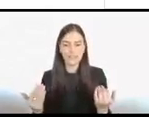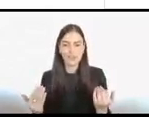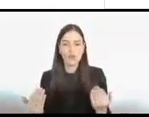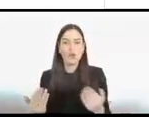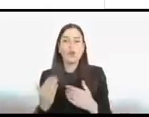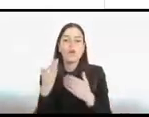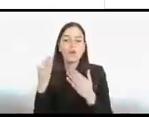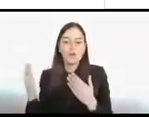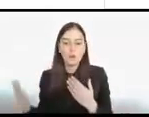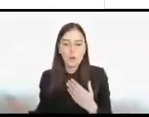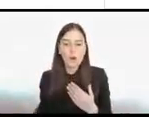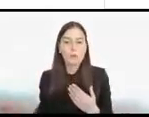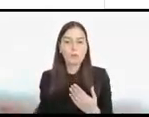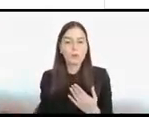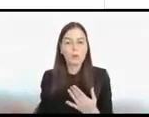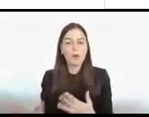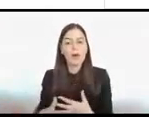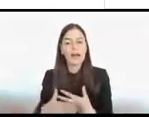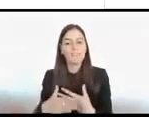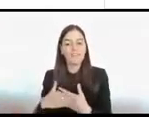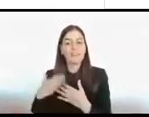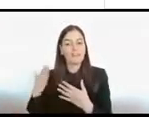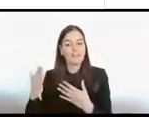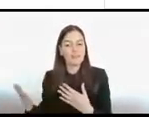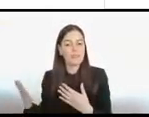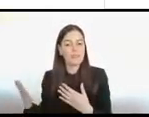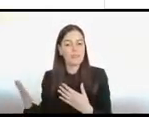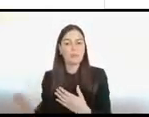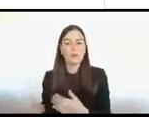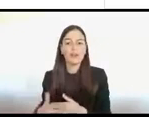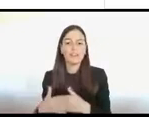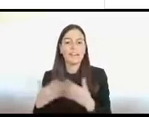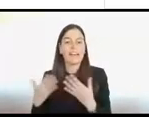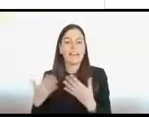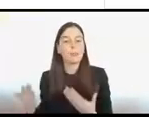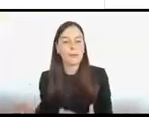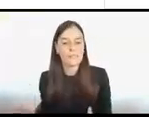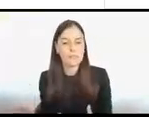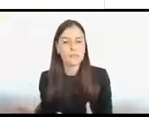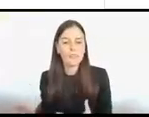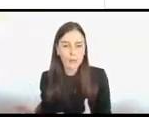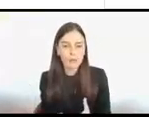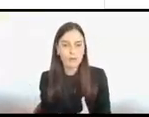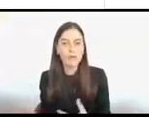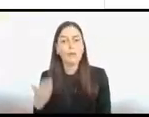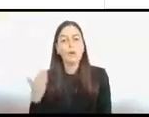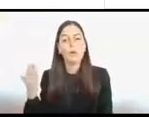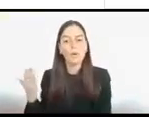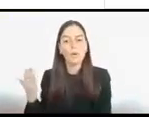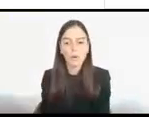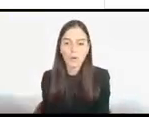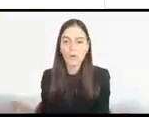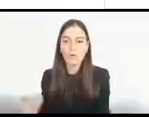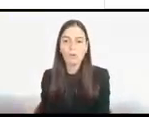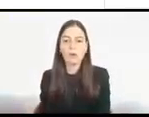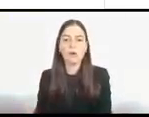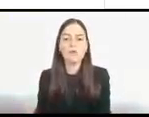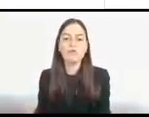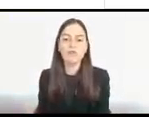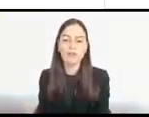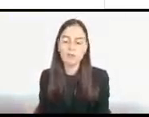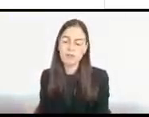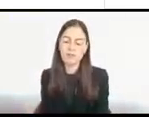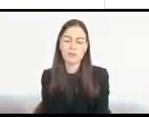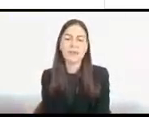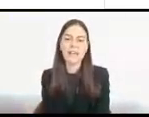coïncider le remembrement avec la fin du démembrement, avec la récupération des revenus au moment